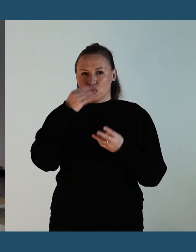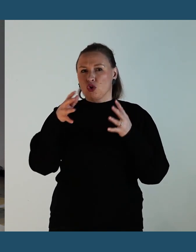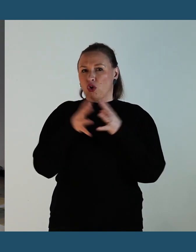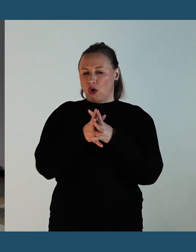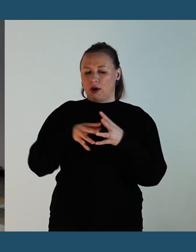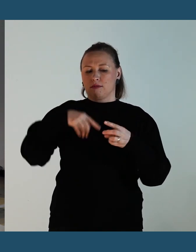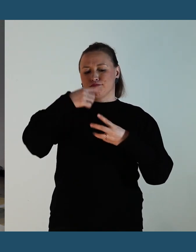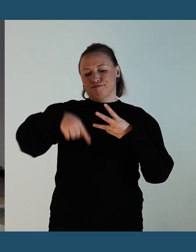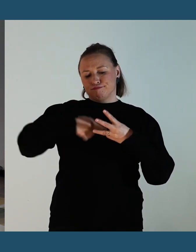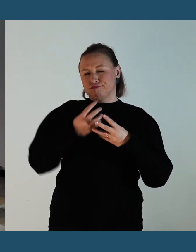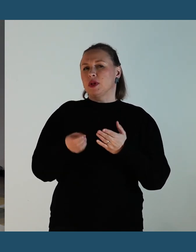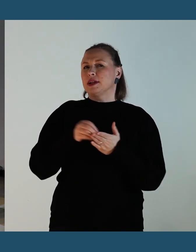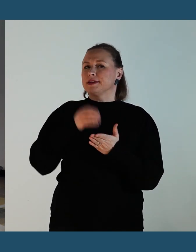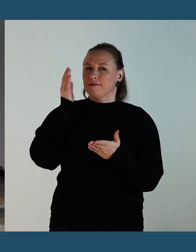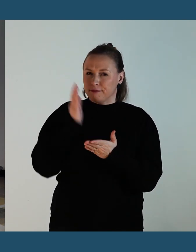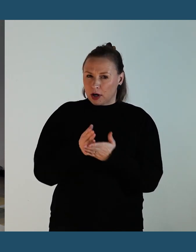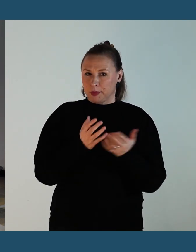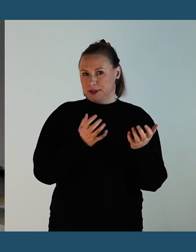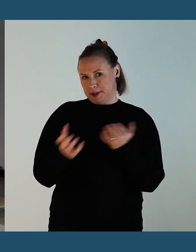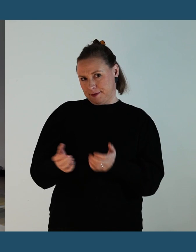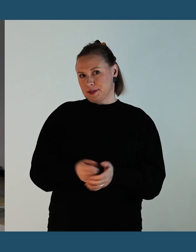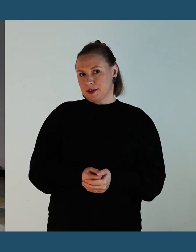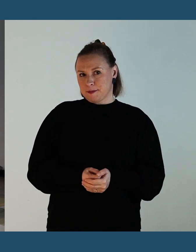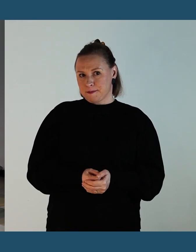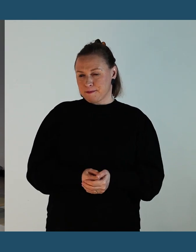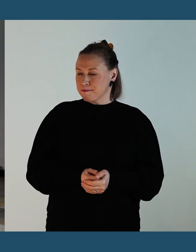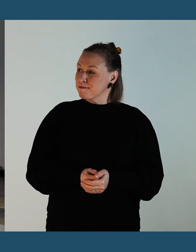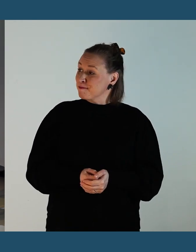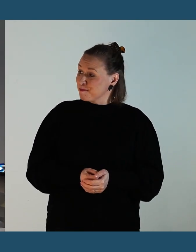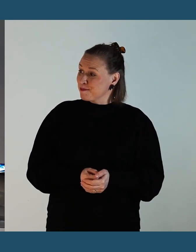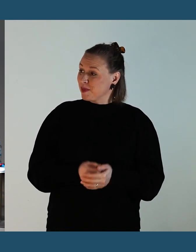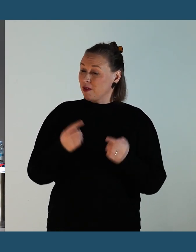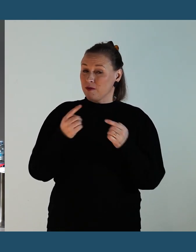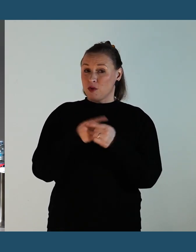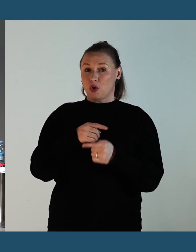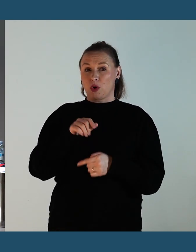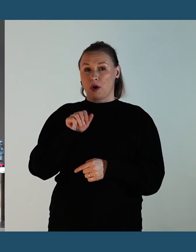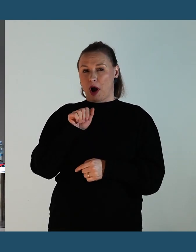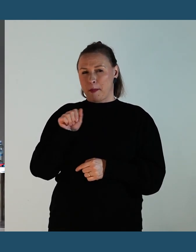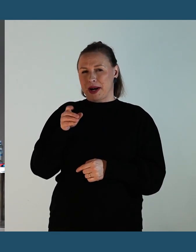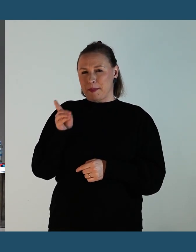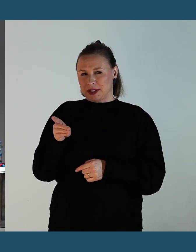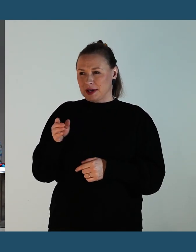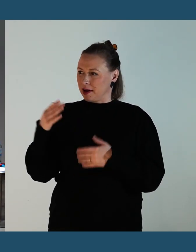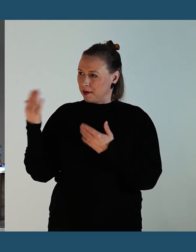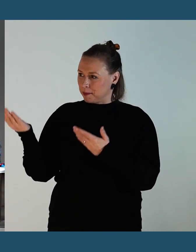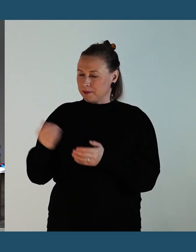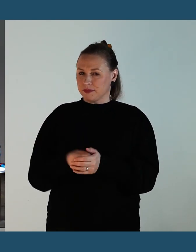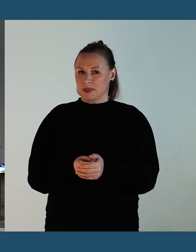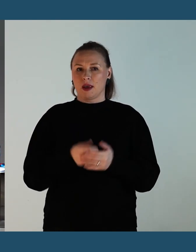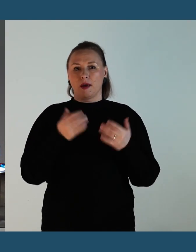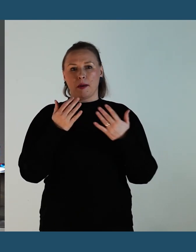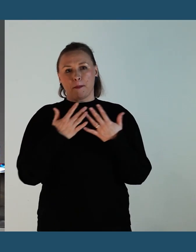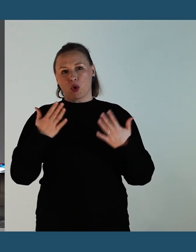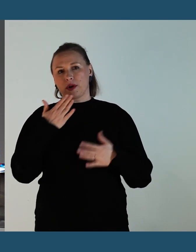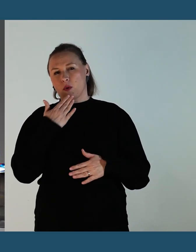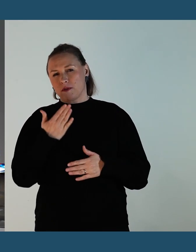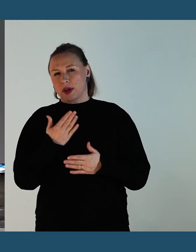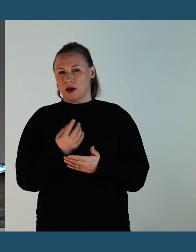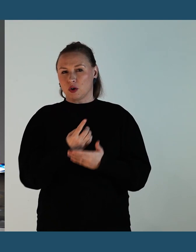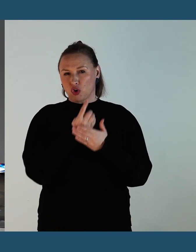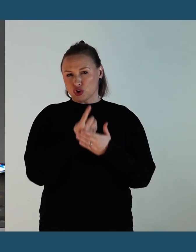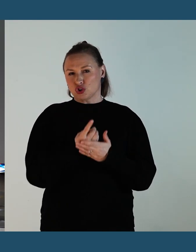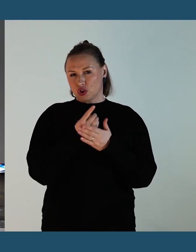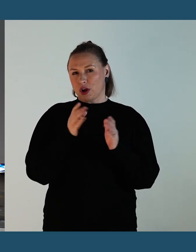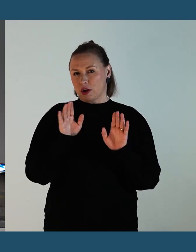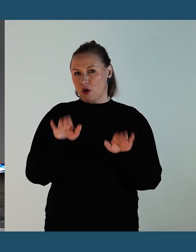lisää. Kiitos. Sitten oli Amanda Pasanen. Joo, täällä on tullut paljon hyviä nostoja. Mä ehkä nostan